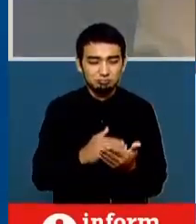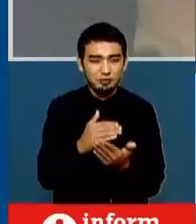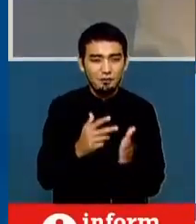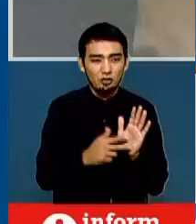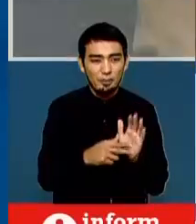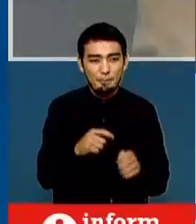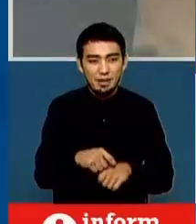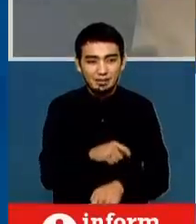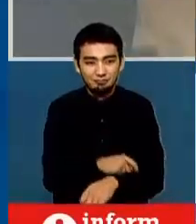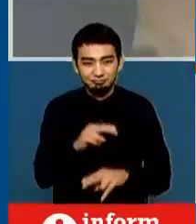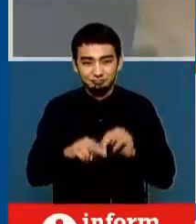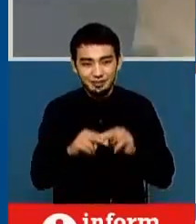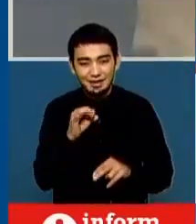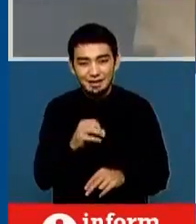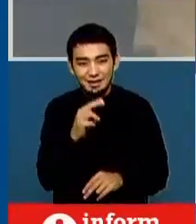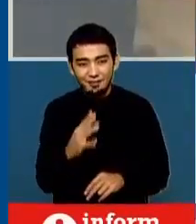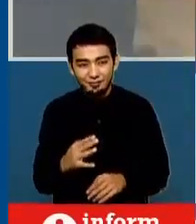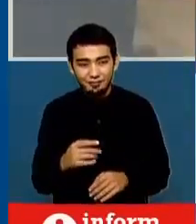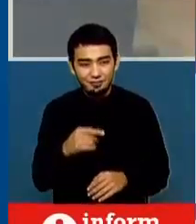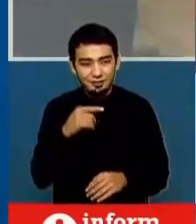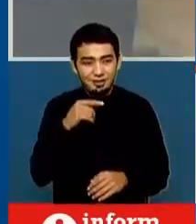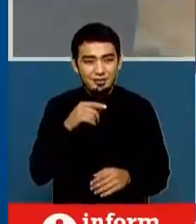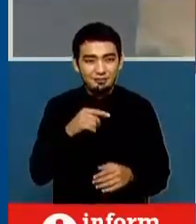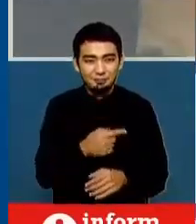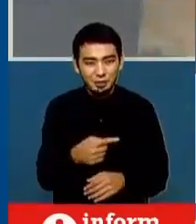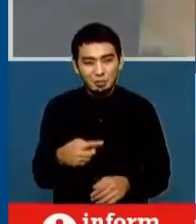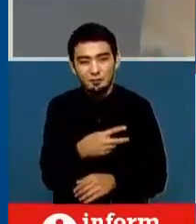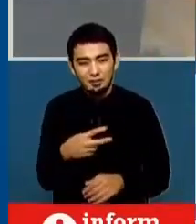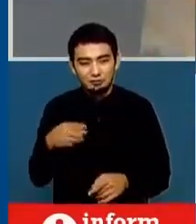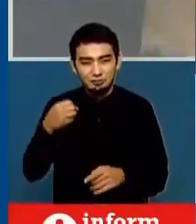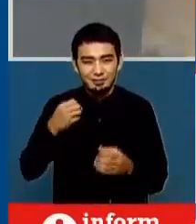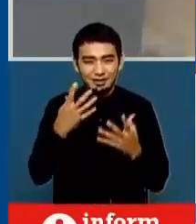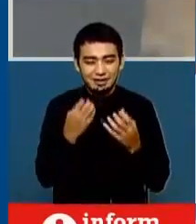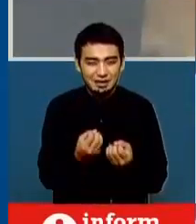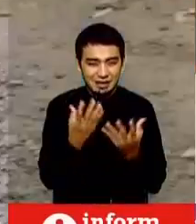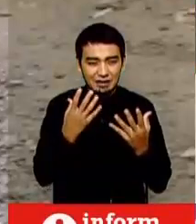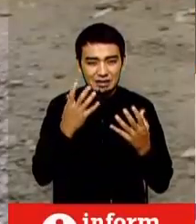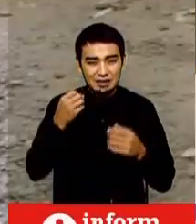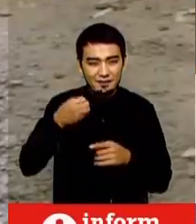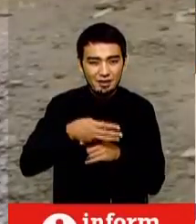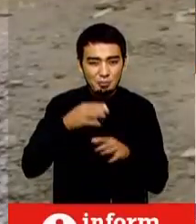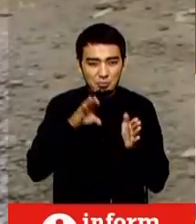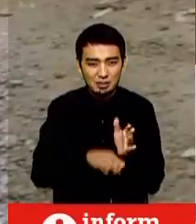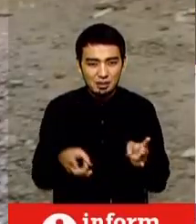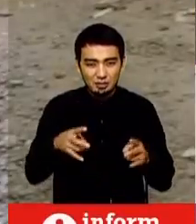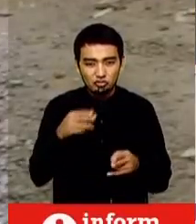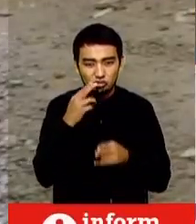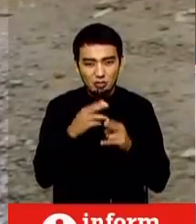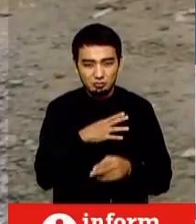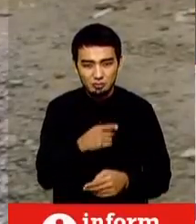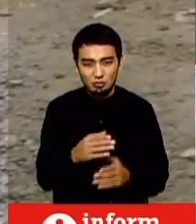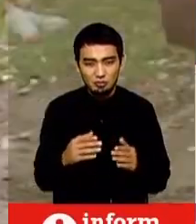метров построят, квартиры на нижних этажах останутся без дневного света, жалуются собравшиеся. 83% уже